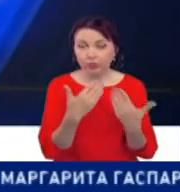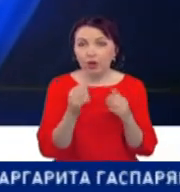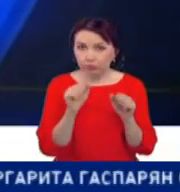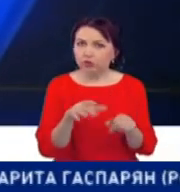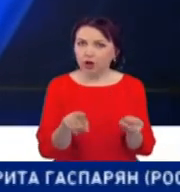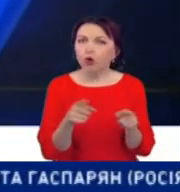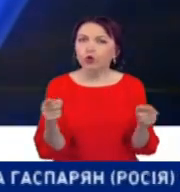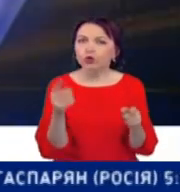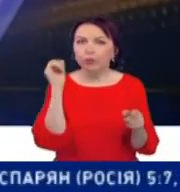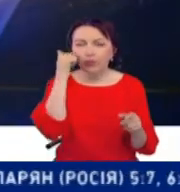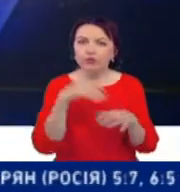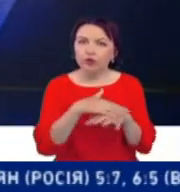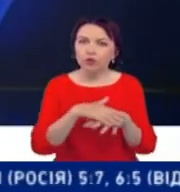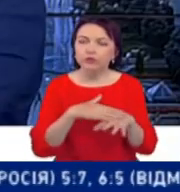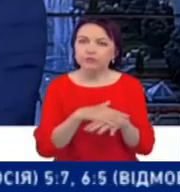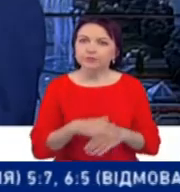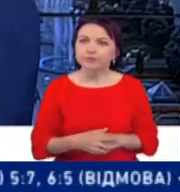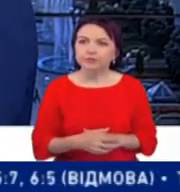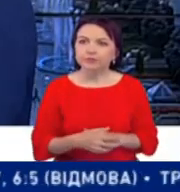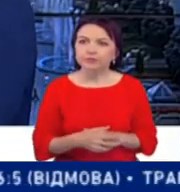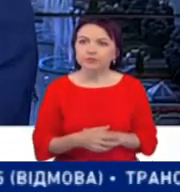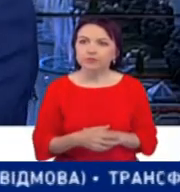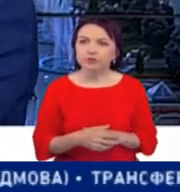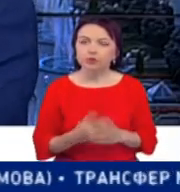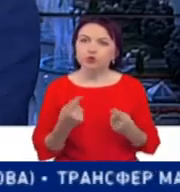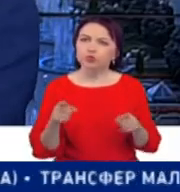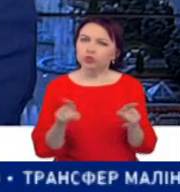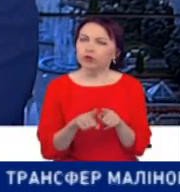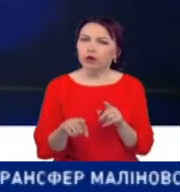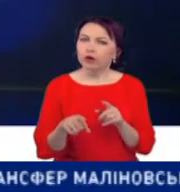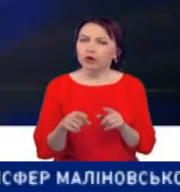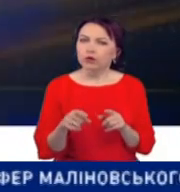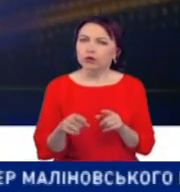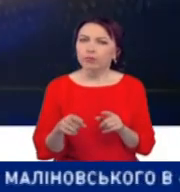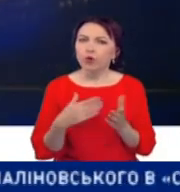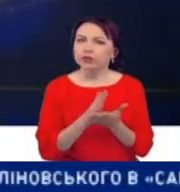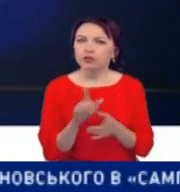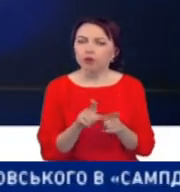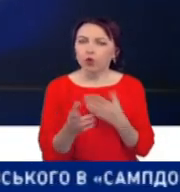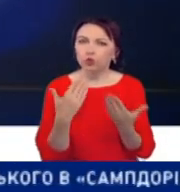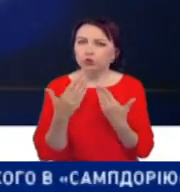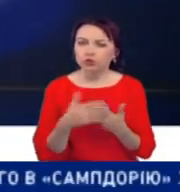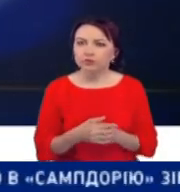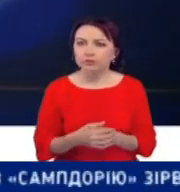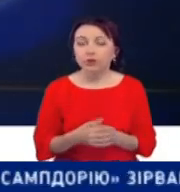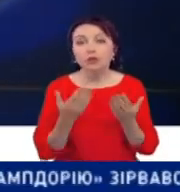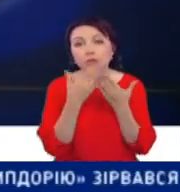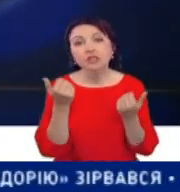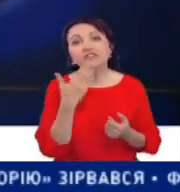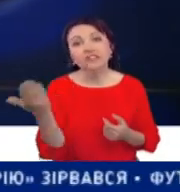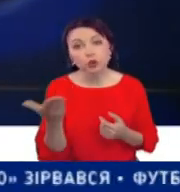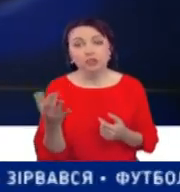коротка пам'ять? Чому ні. Так до виборців, до громадян якось політики ставляться не, неадекватно? Виборців? Нема сьогодні звітності, відповідальності,